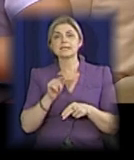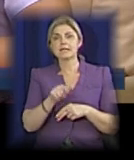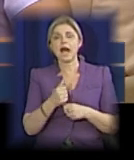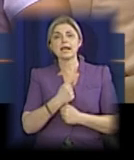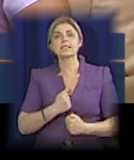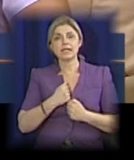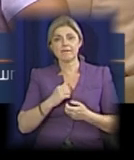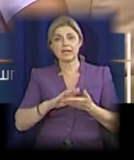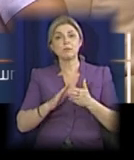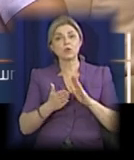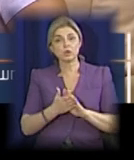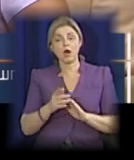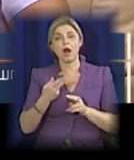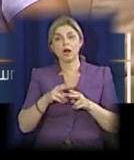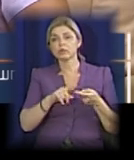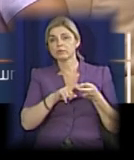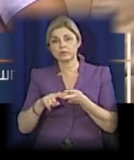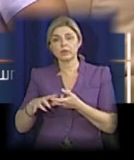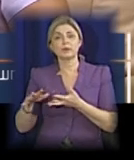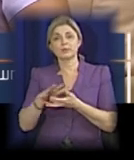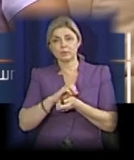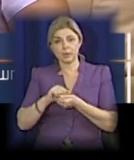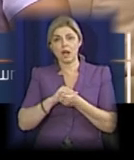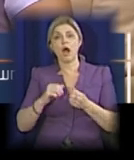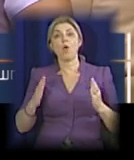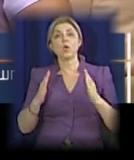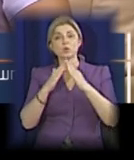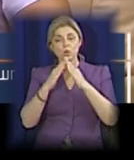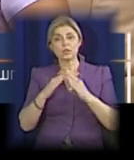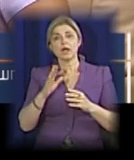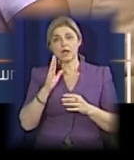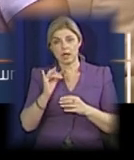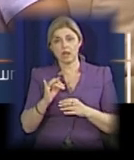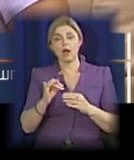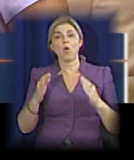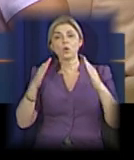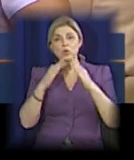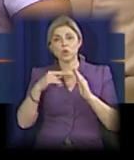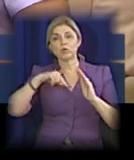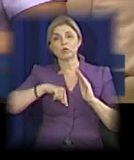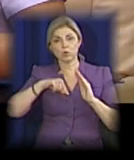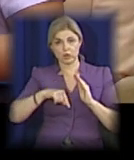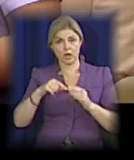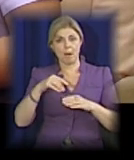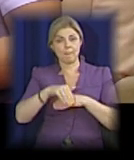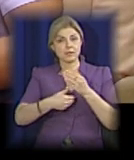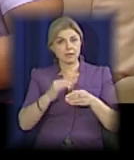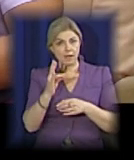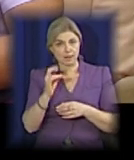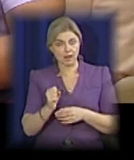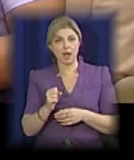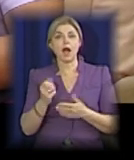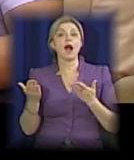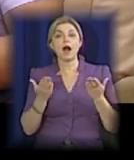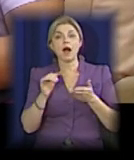Це агресивне середовище, яке приводить до руйнування несучих конструкцій в цілому та конструкцій внутрішньої частини басейну в тому числі.